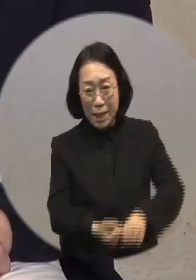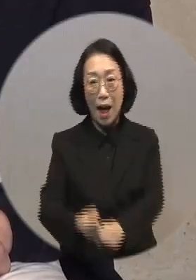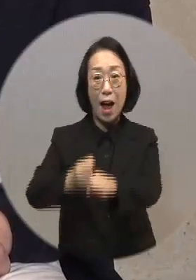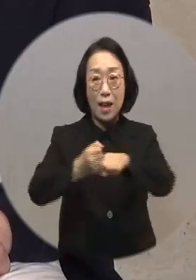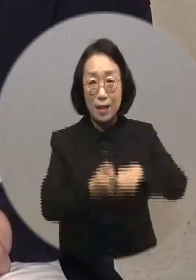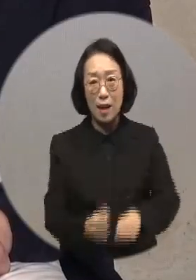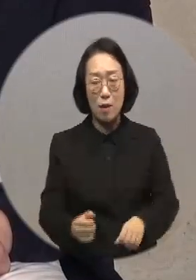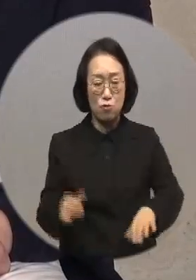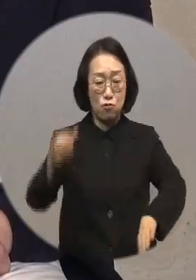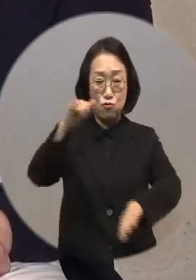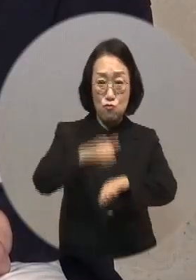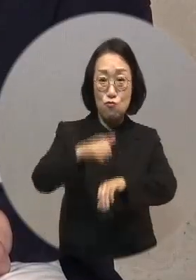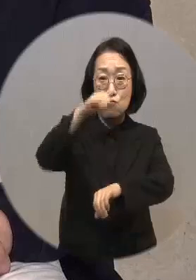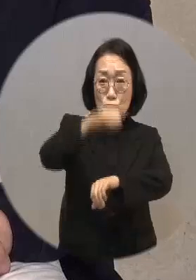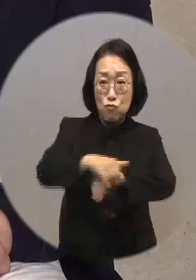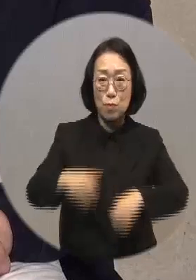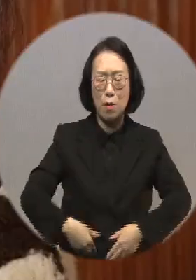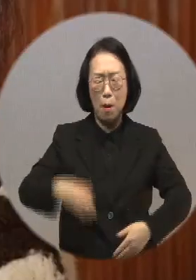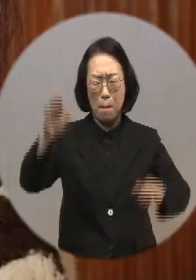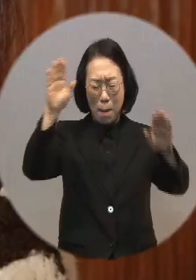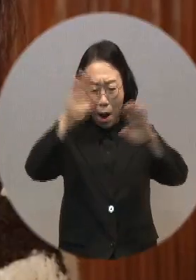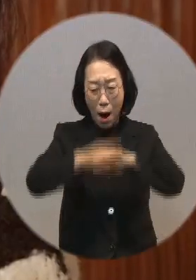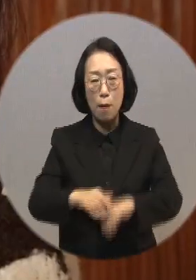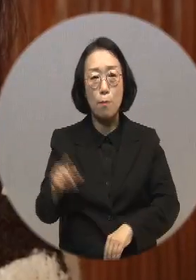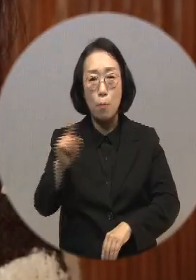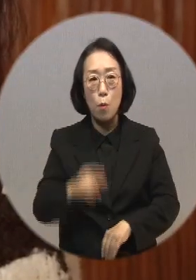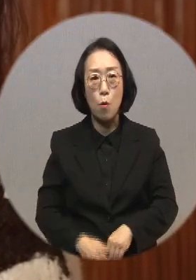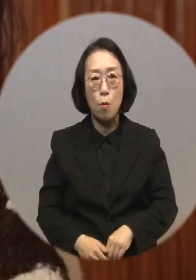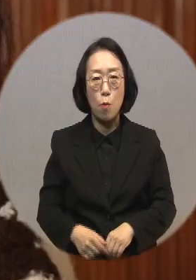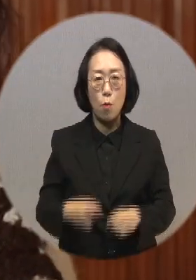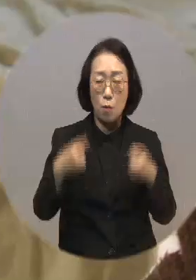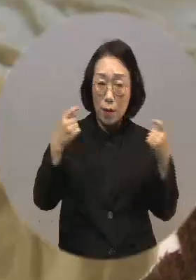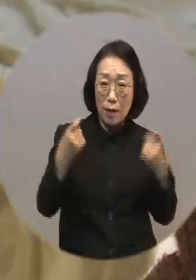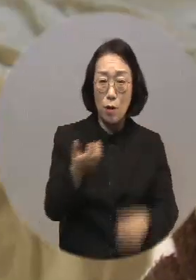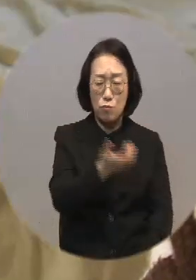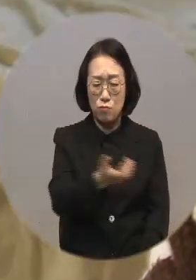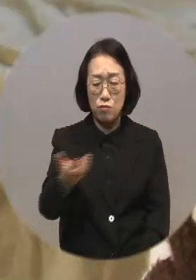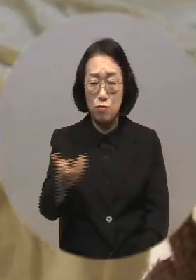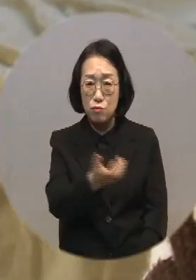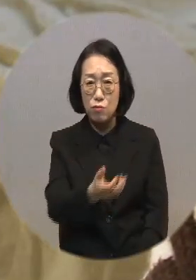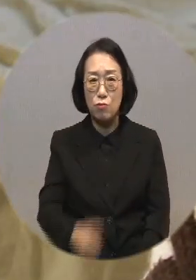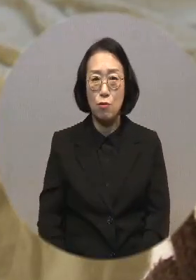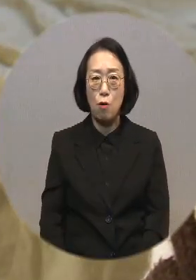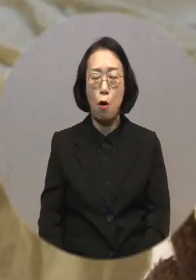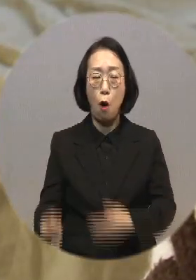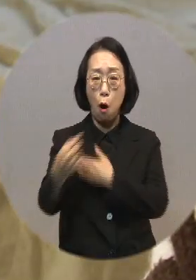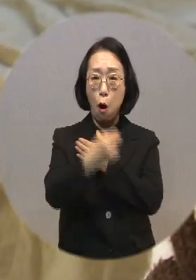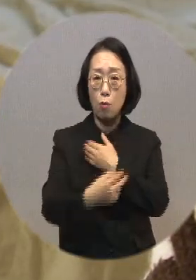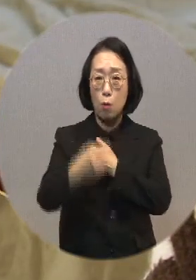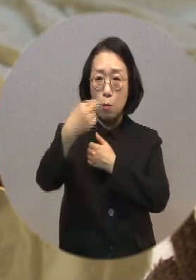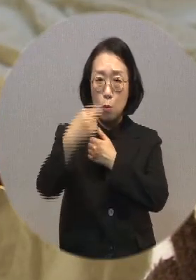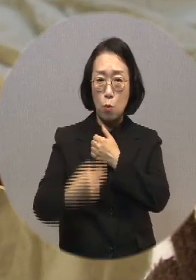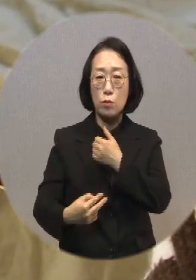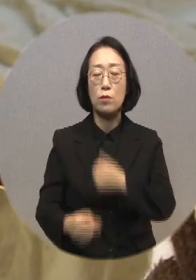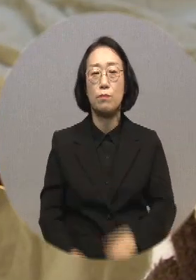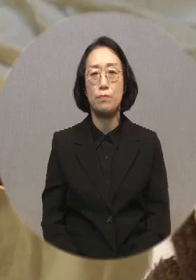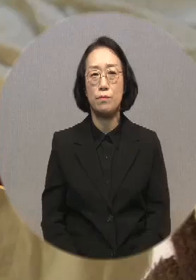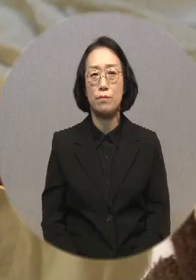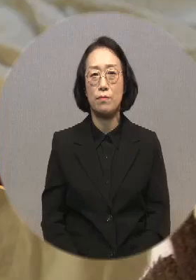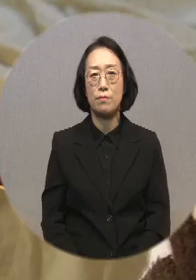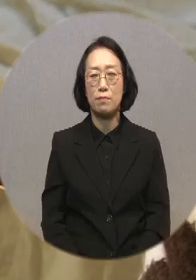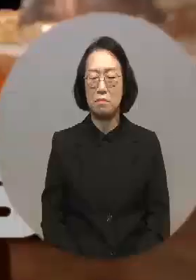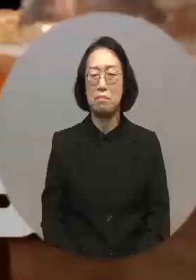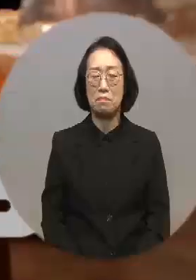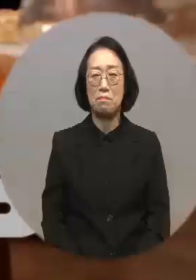해외 다녀야 되고 뭐 밤새 여행하면서 하기 때문에 사실 외모는 우리가 뭐 유물들 저보고 외모